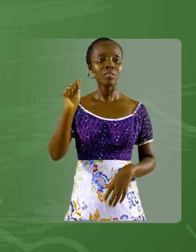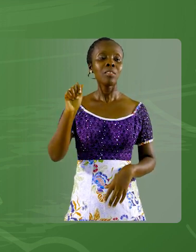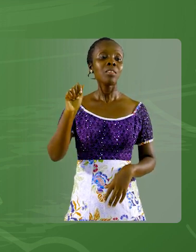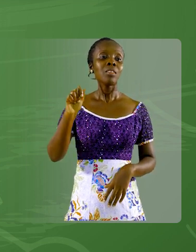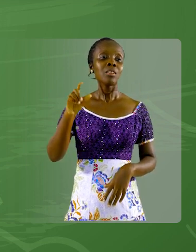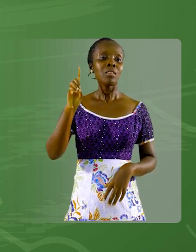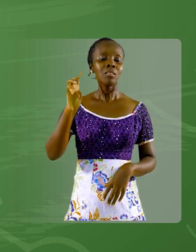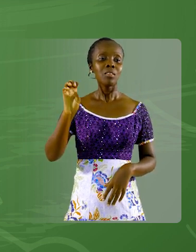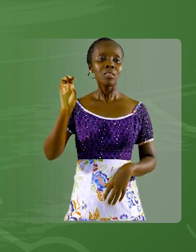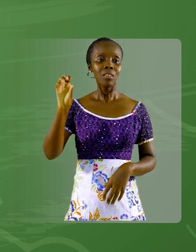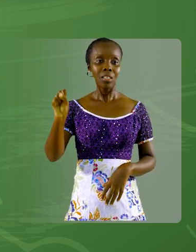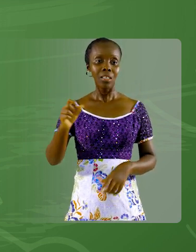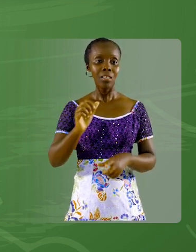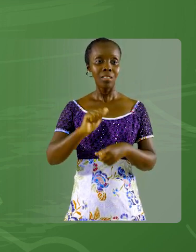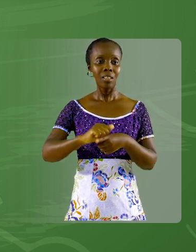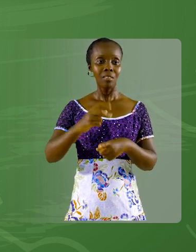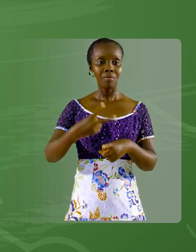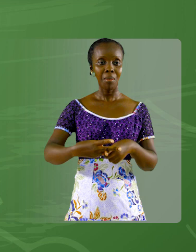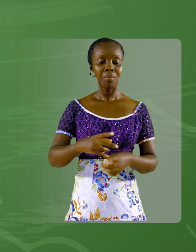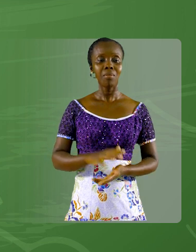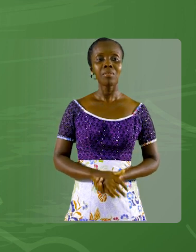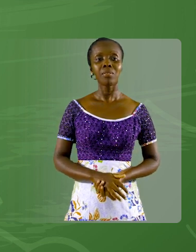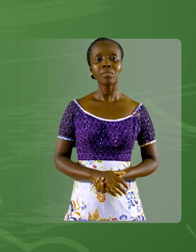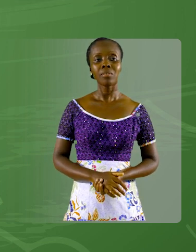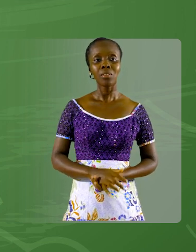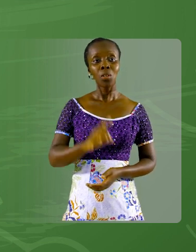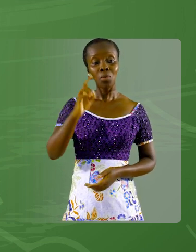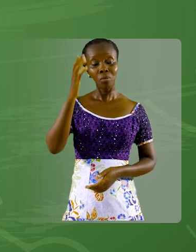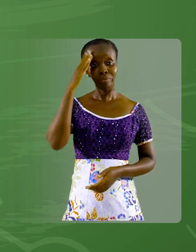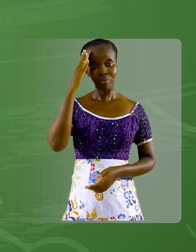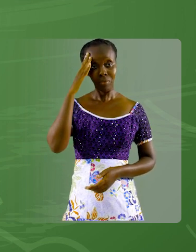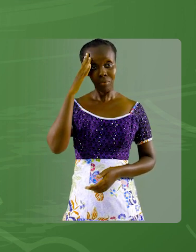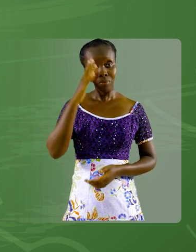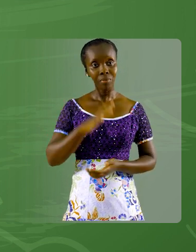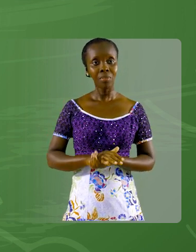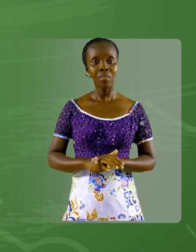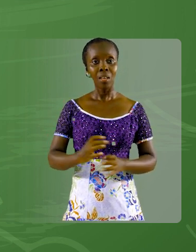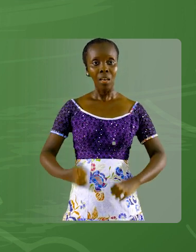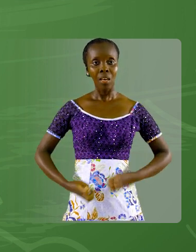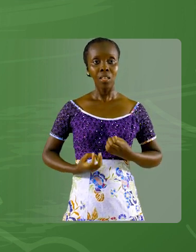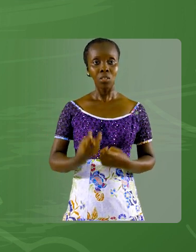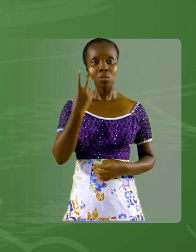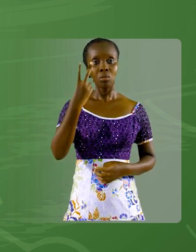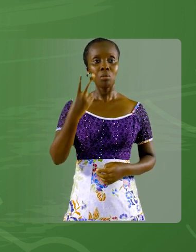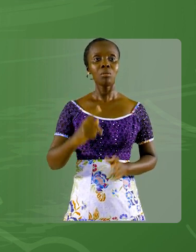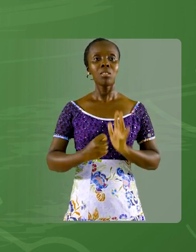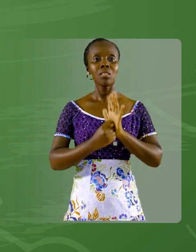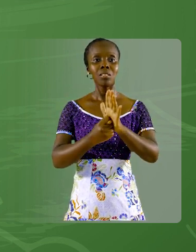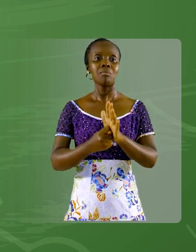adverbes. Et nous disons que il existe deux formes d'adverbes.